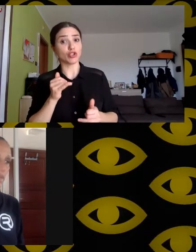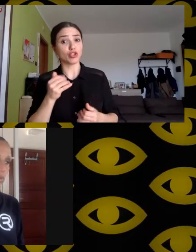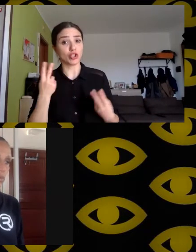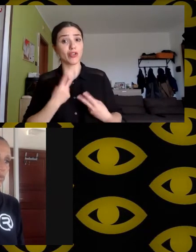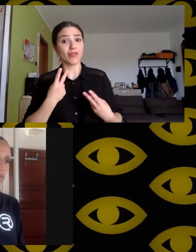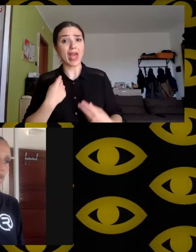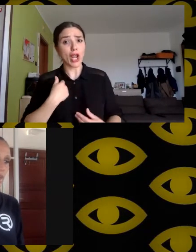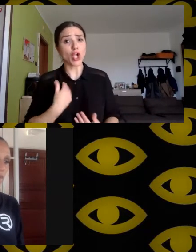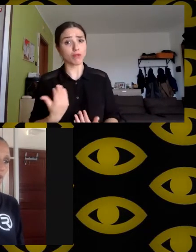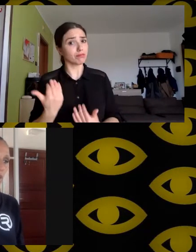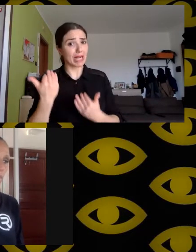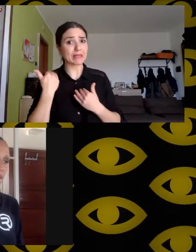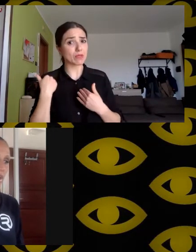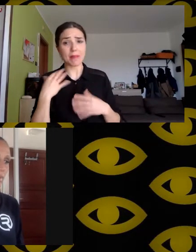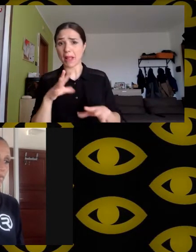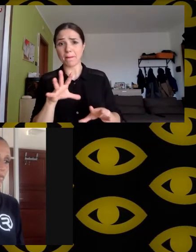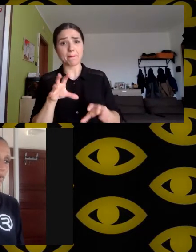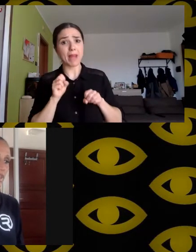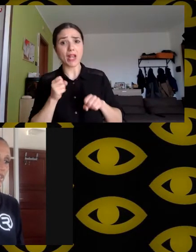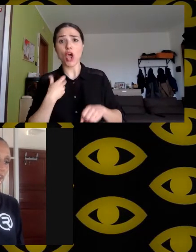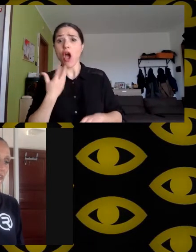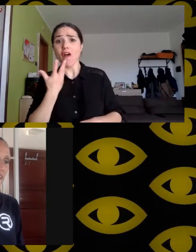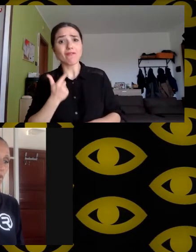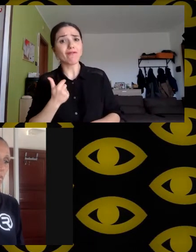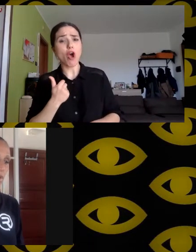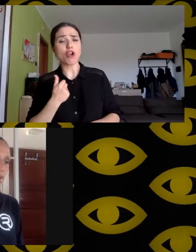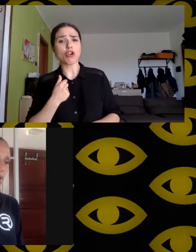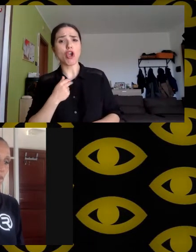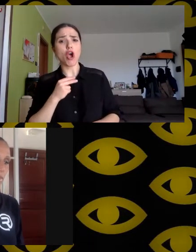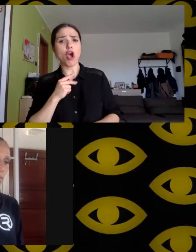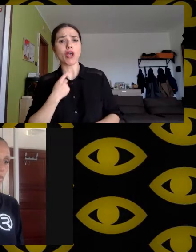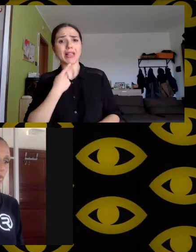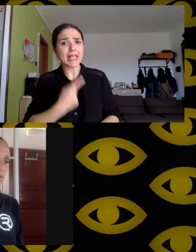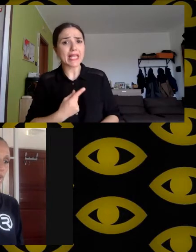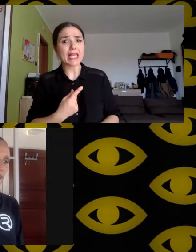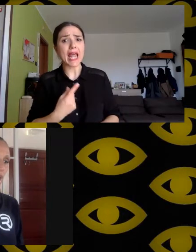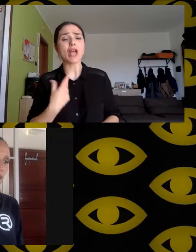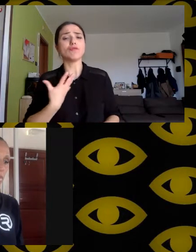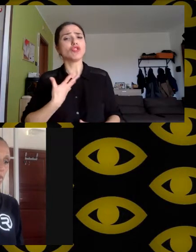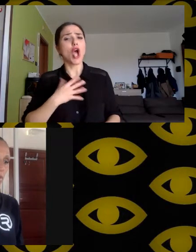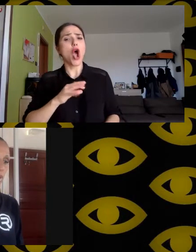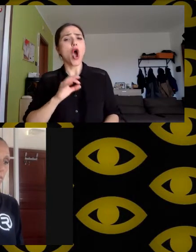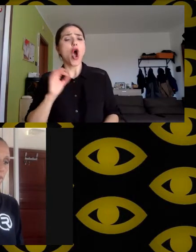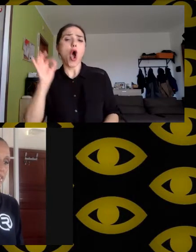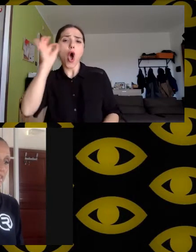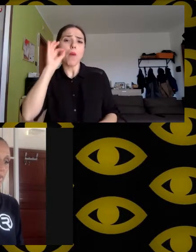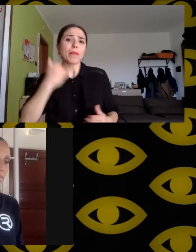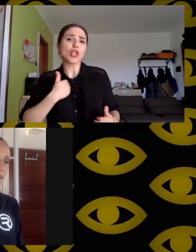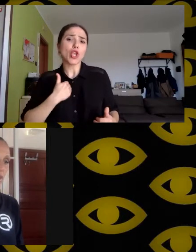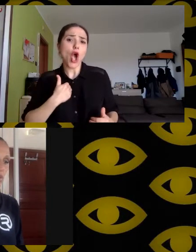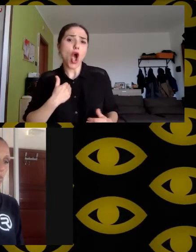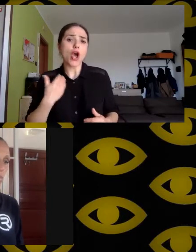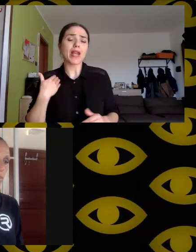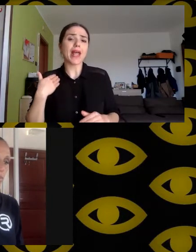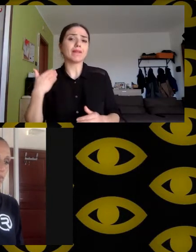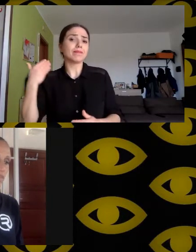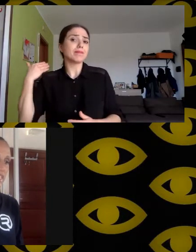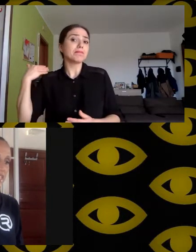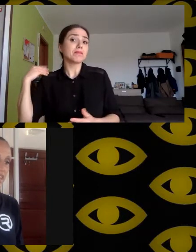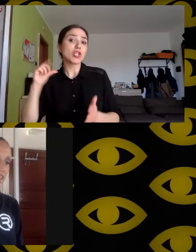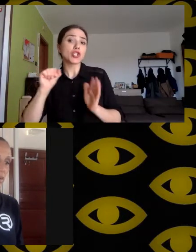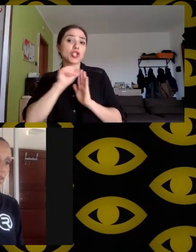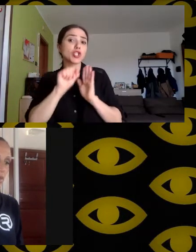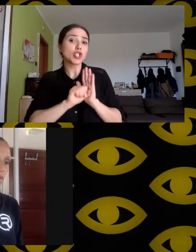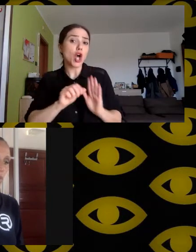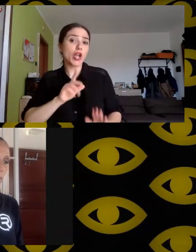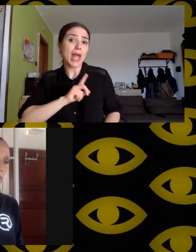Io me la prendo tutta, io voglio parlare per voi. È chiaro che poi io ho le mie opinioni e ho il mio, passatemi il paradosso, il mio punto di